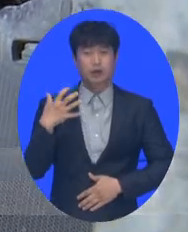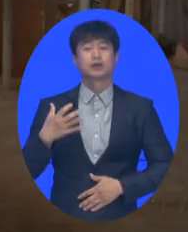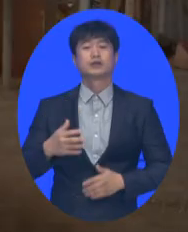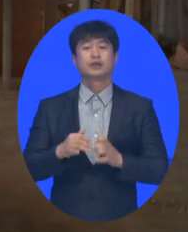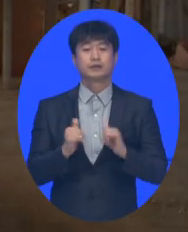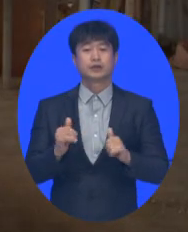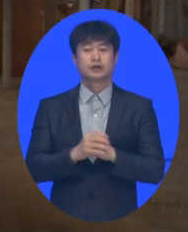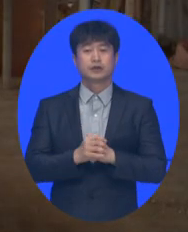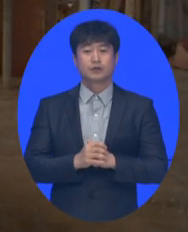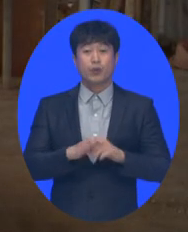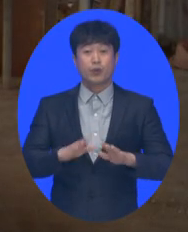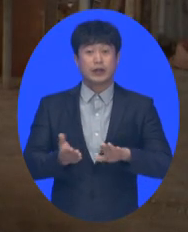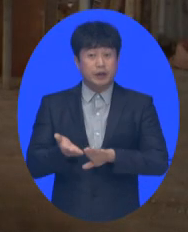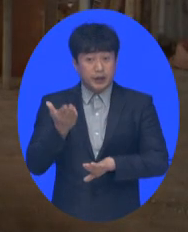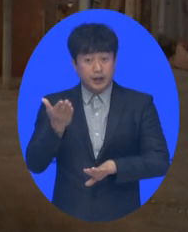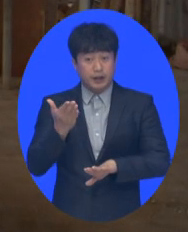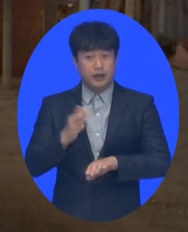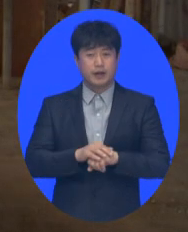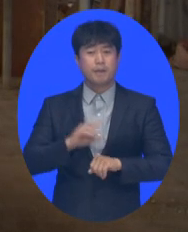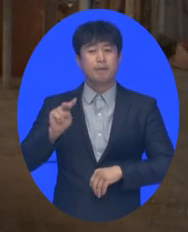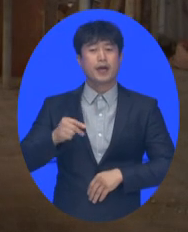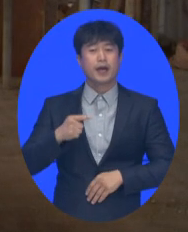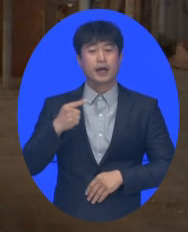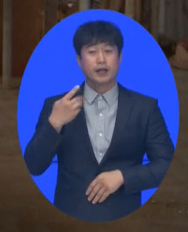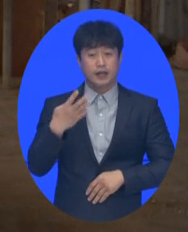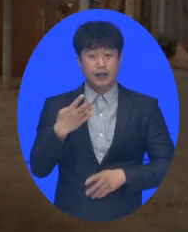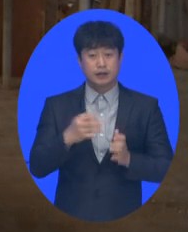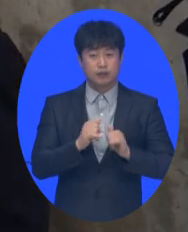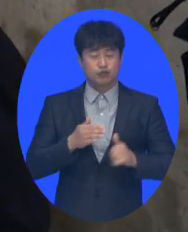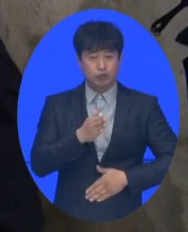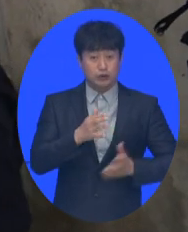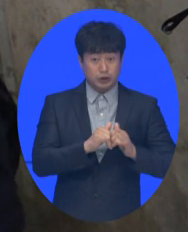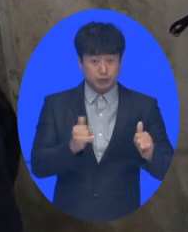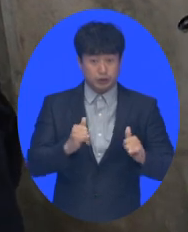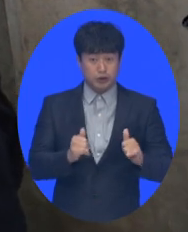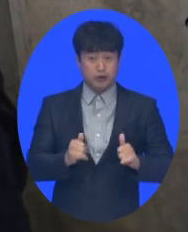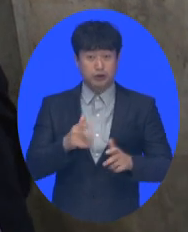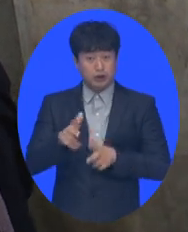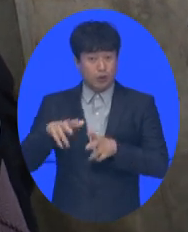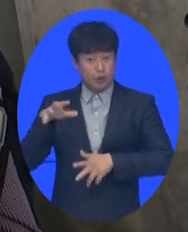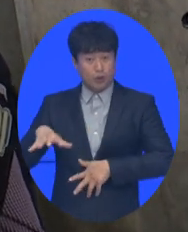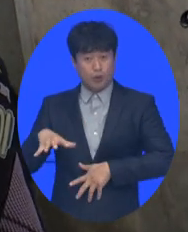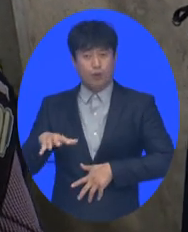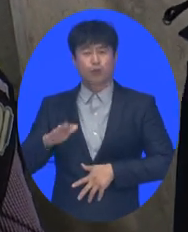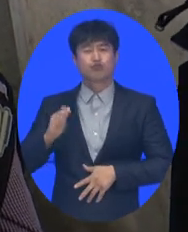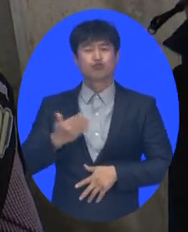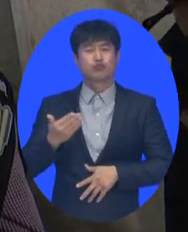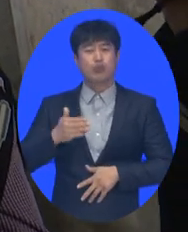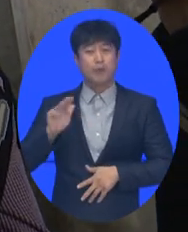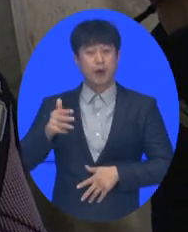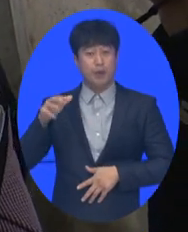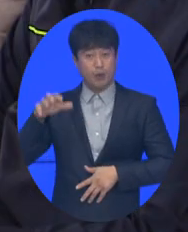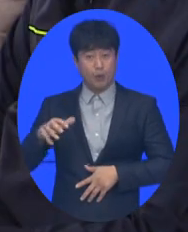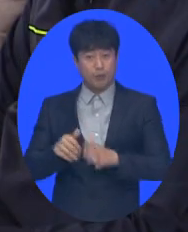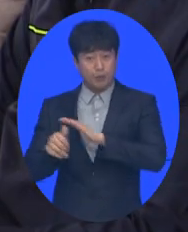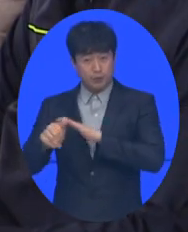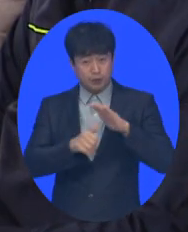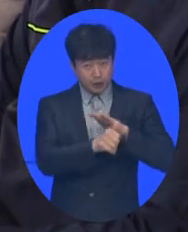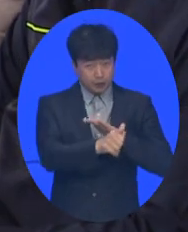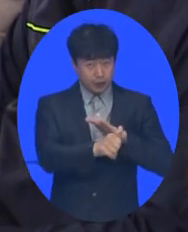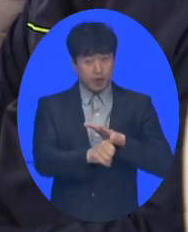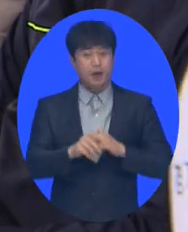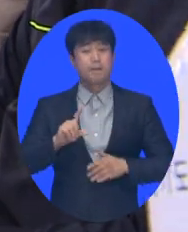지킴이 올해 상반기에는 104명의 산업안전 분야 전문가들이 사업장 9,800 예 5섯 개수를 방문해 약